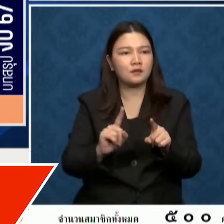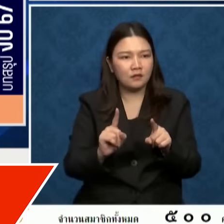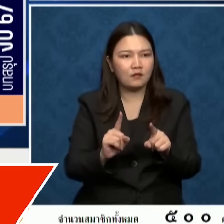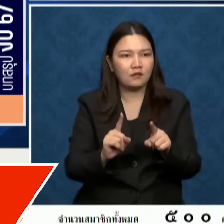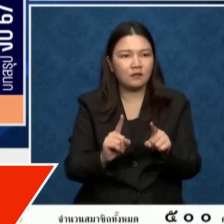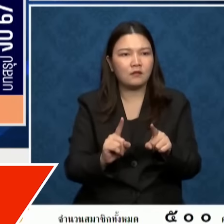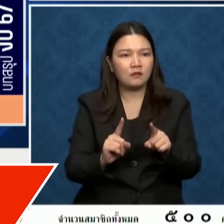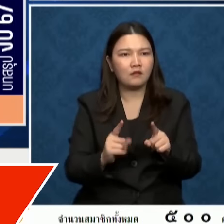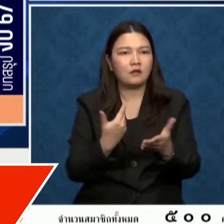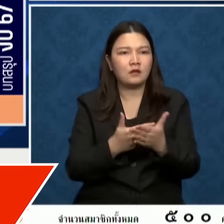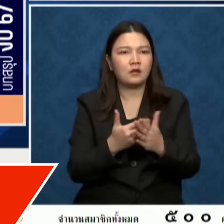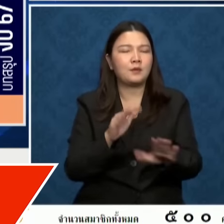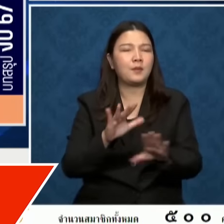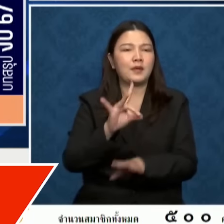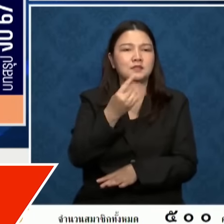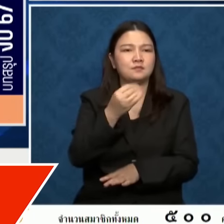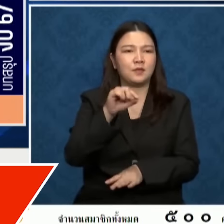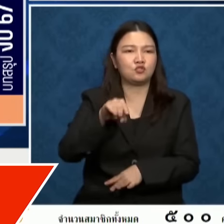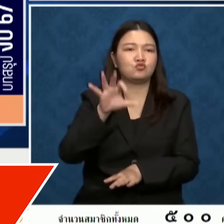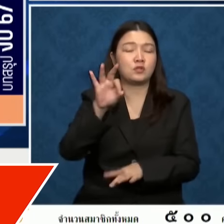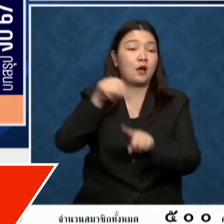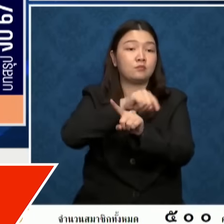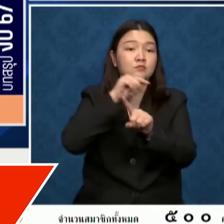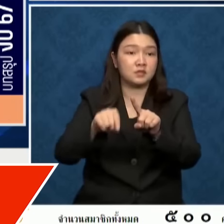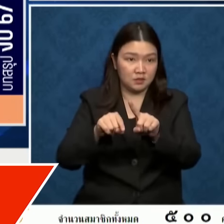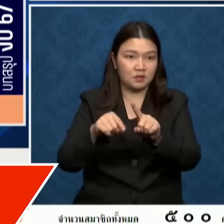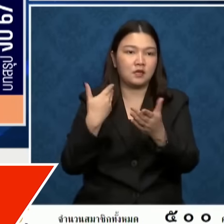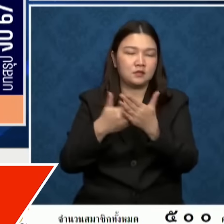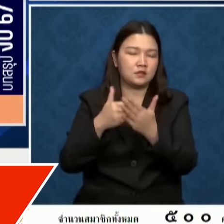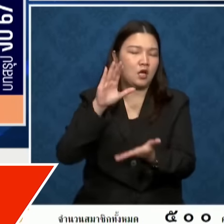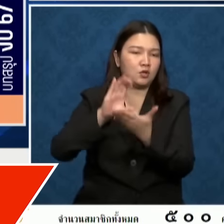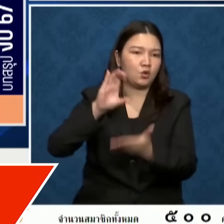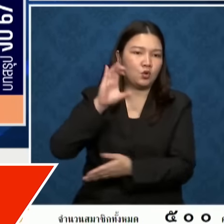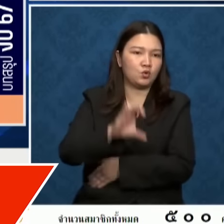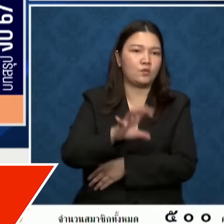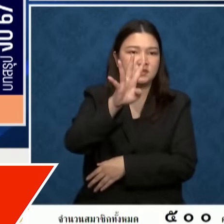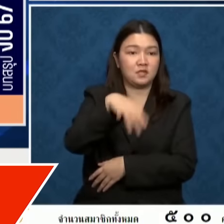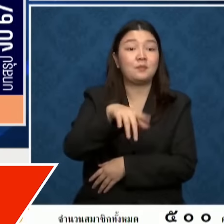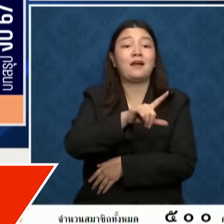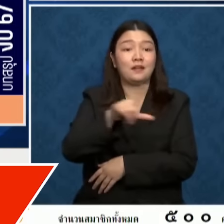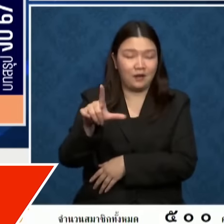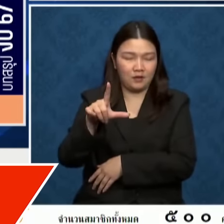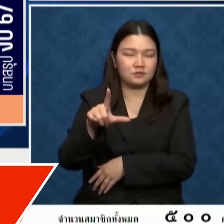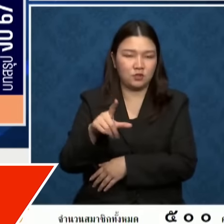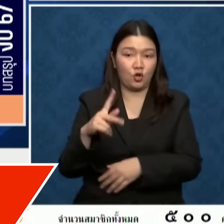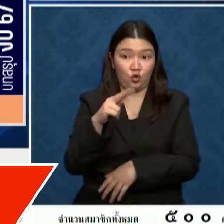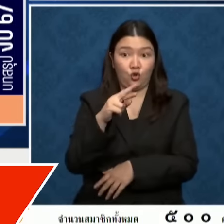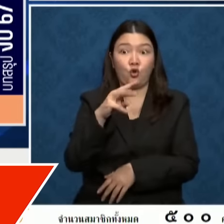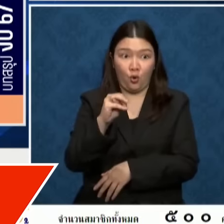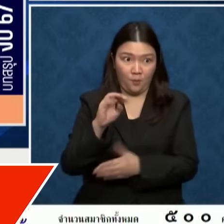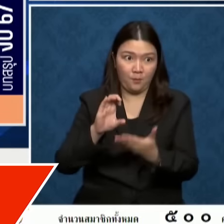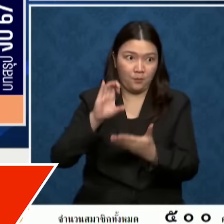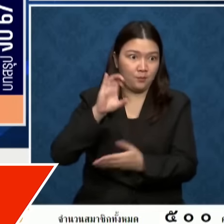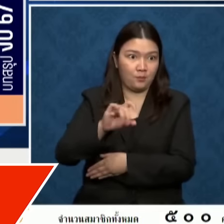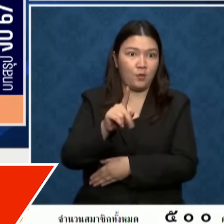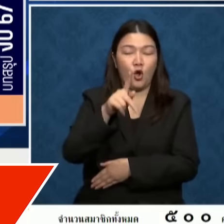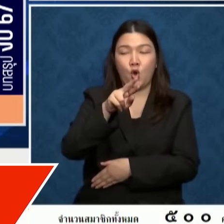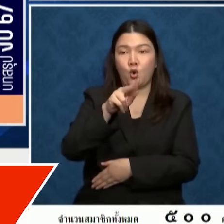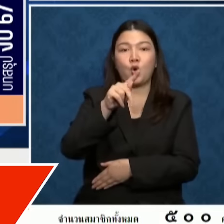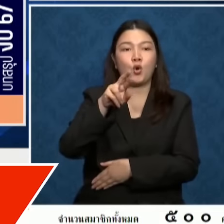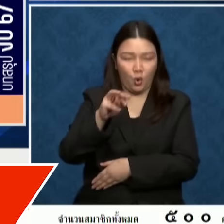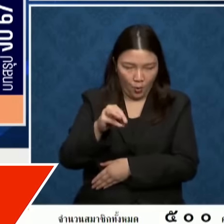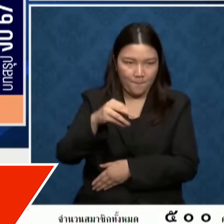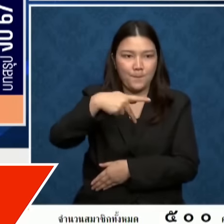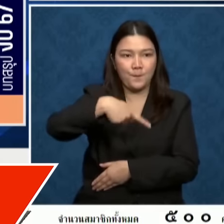คิดเป็ 18.9% ของกรอบรายใจลงทุน 4,000 ล้านของกมป.พ.นะครัหากในปี 6-8 เี่ย